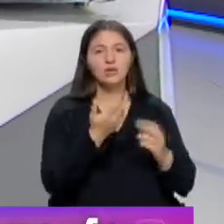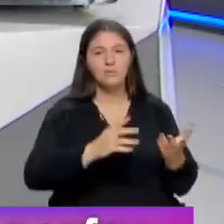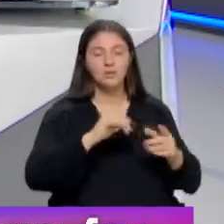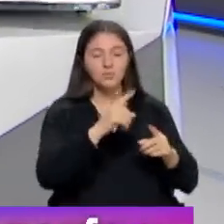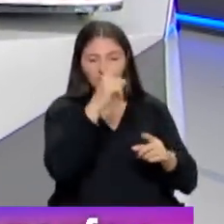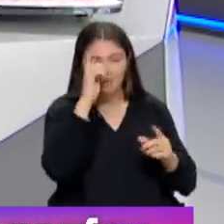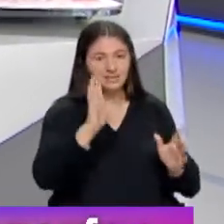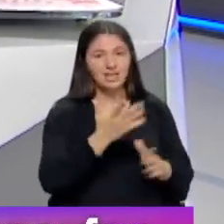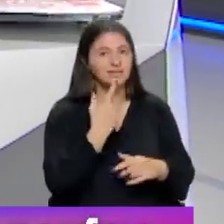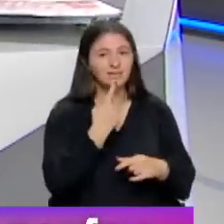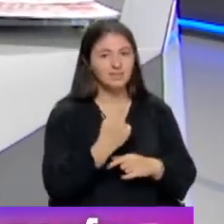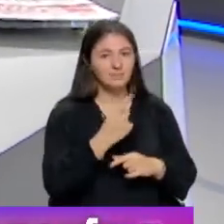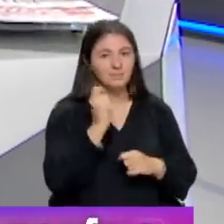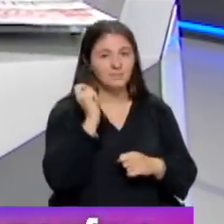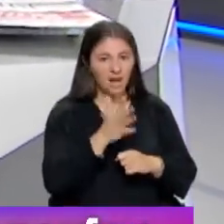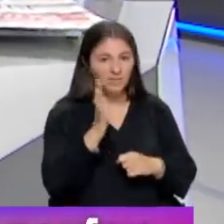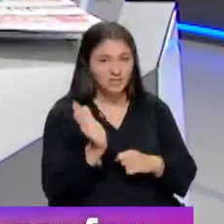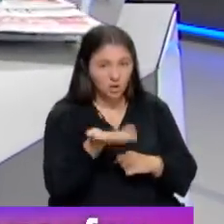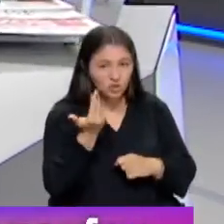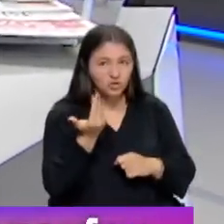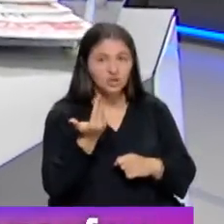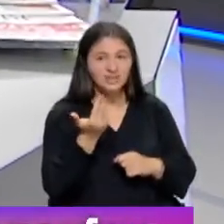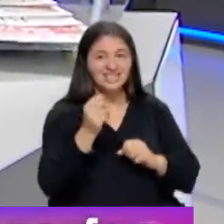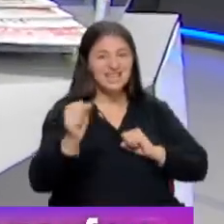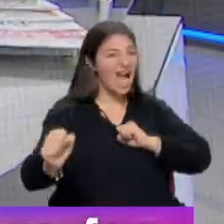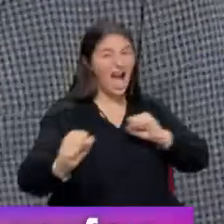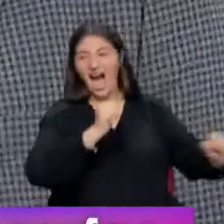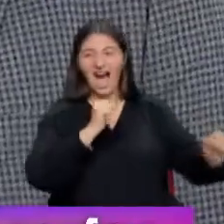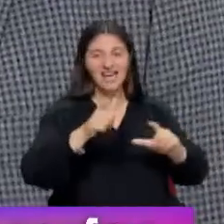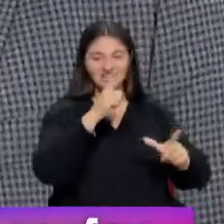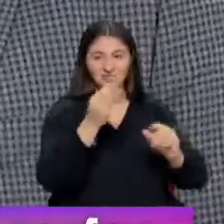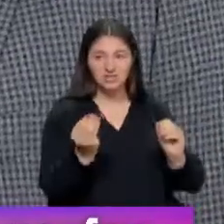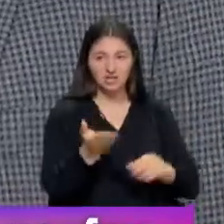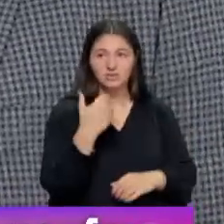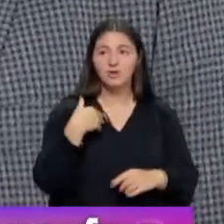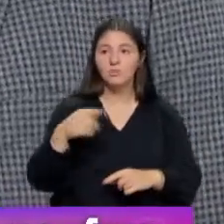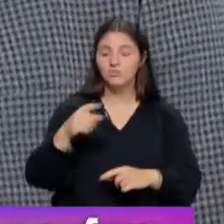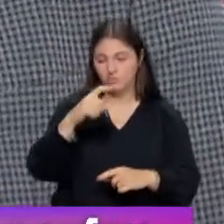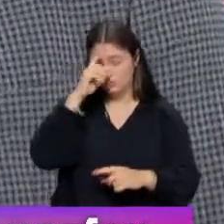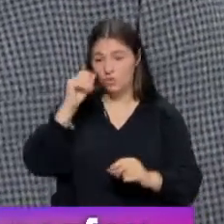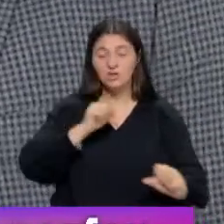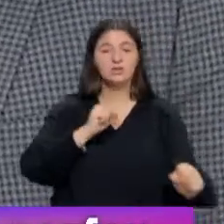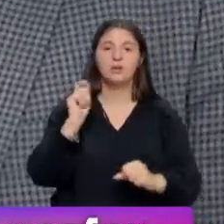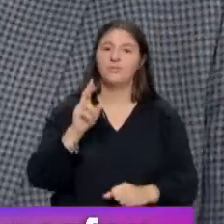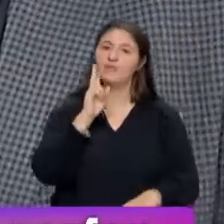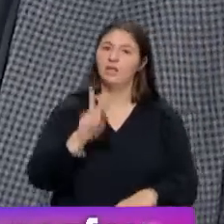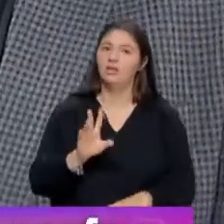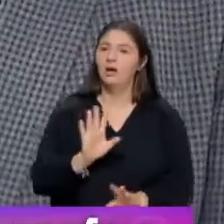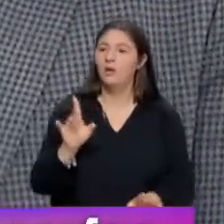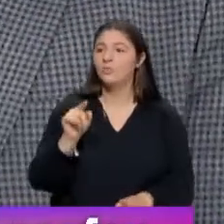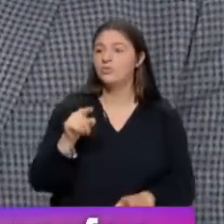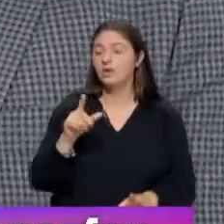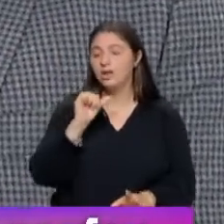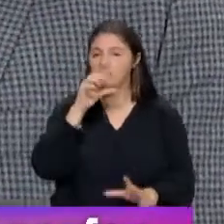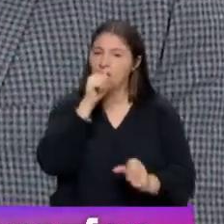bu yaz nasıl geçti desem pahalılıkta mı geçti İsyan sesleriyle mi geçti Evet ben bu yaz çok istiyorum Vallahi yani Bunu da